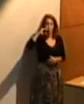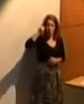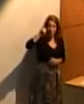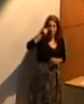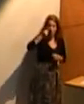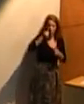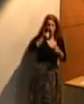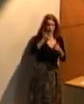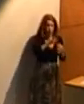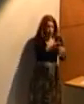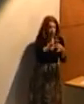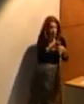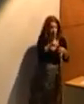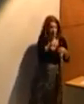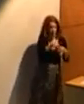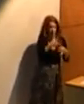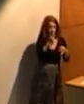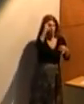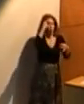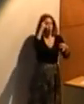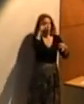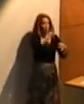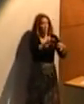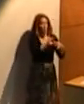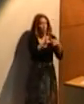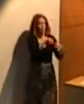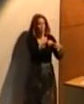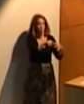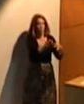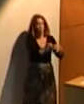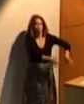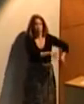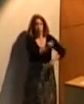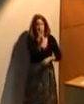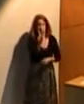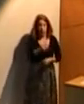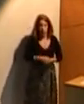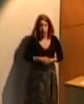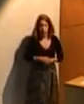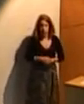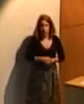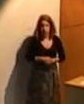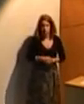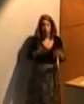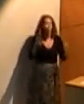les uns vis-à-vis des autres et repenser toujours cette relation et je pense moi que le principe d'indisponibilité mais ça il peut y avoir des discours et des